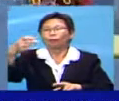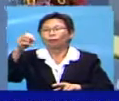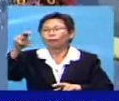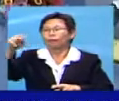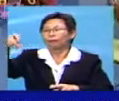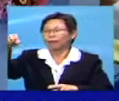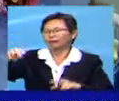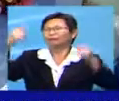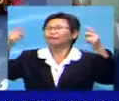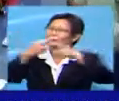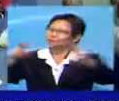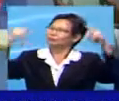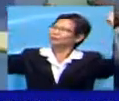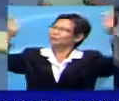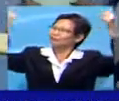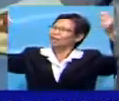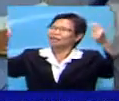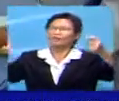ini dengan sambutan yang meriah.